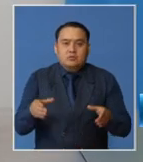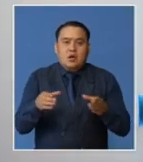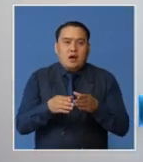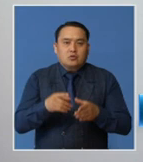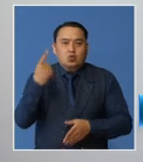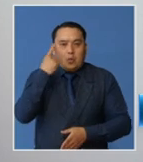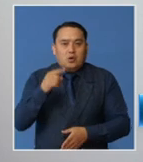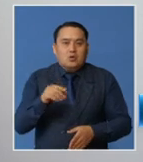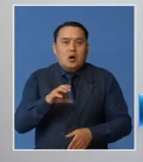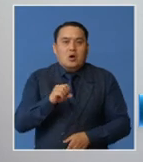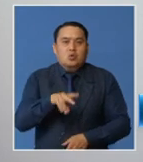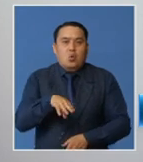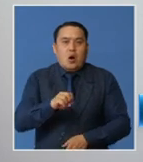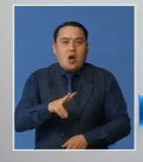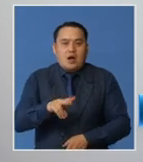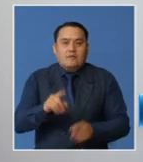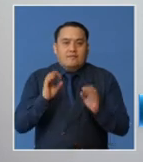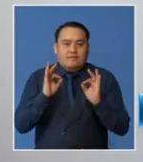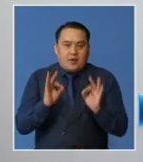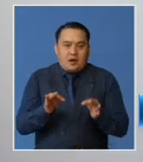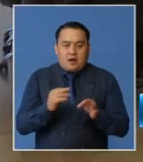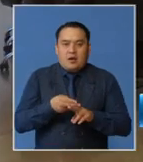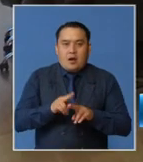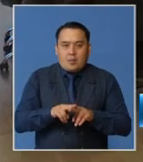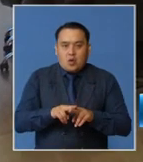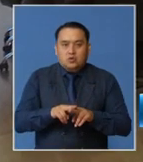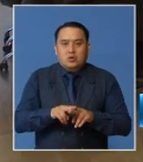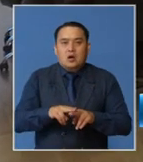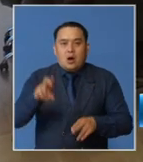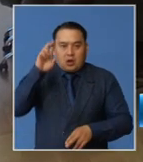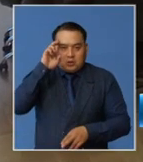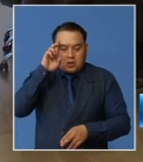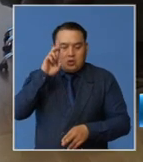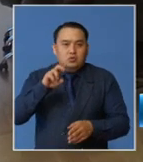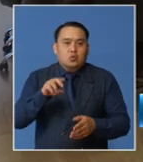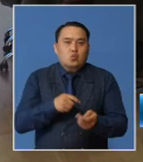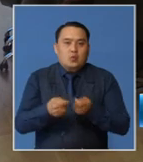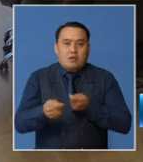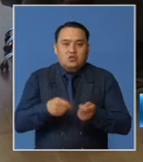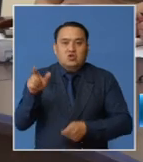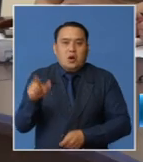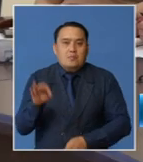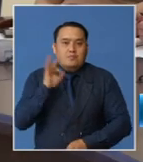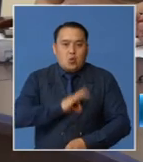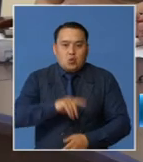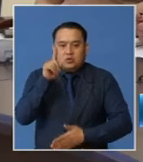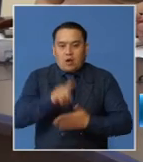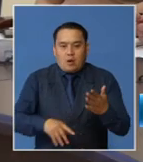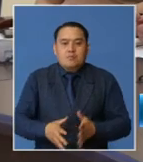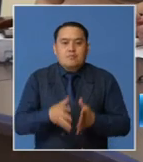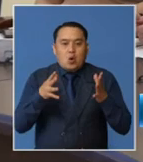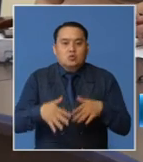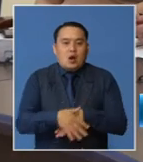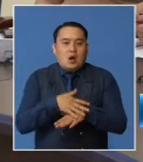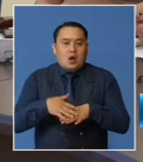Совета считают, что решение Касым-Жомарта Токаева верно. Потому как страну должен возглавить человек, пользующийся доверием большинства